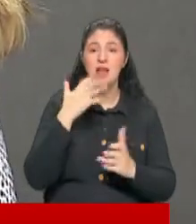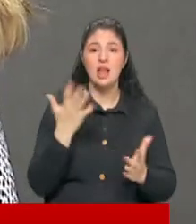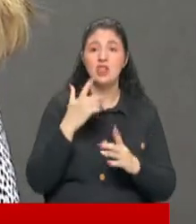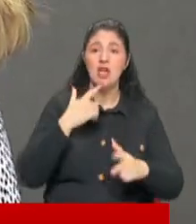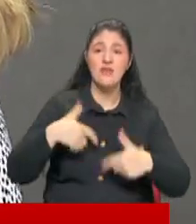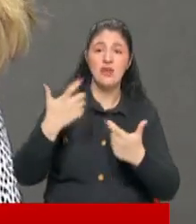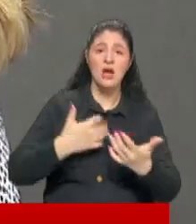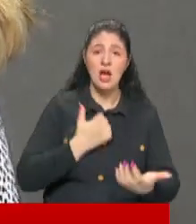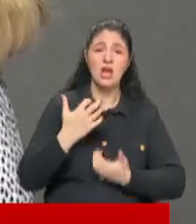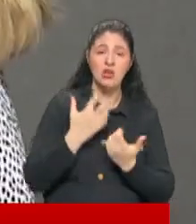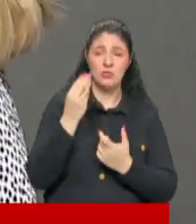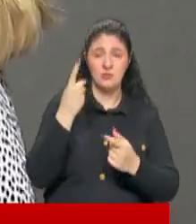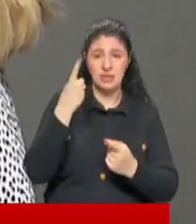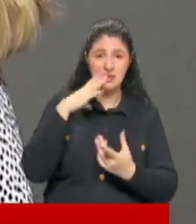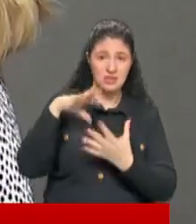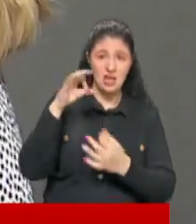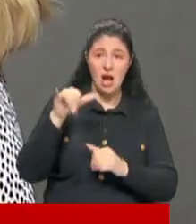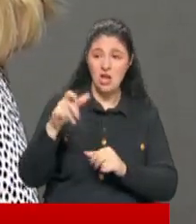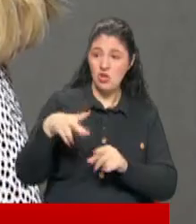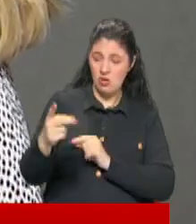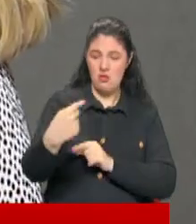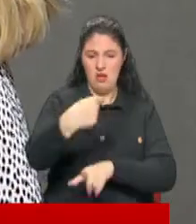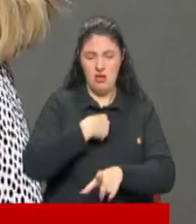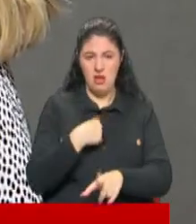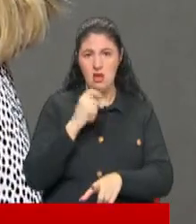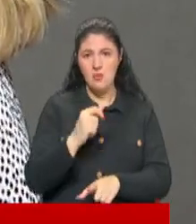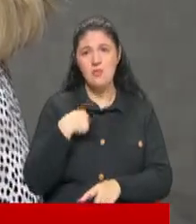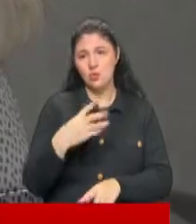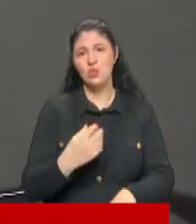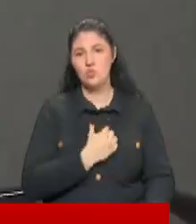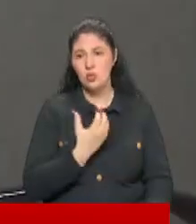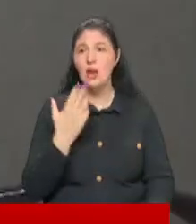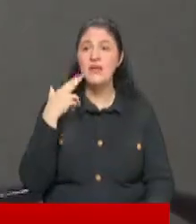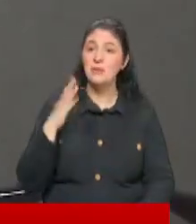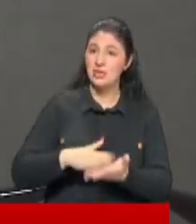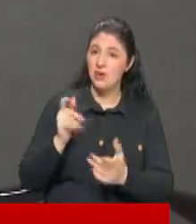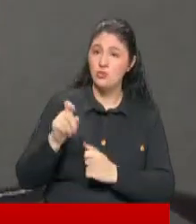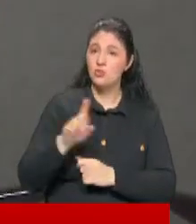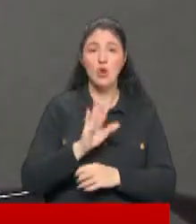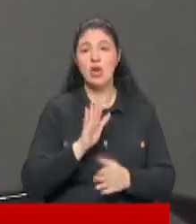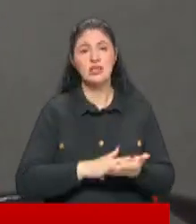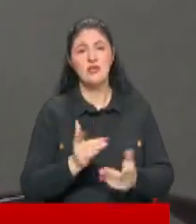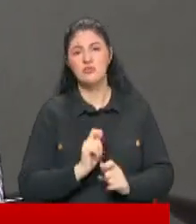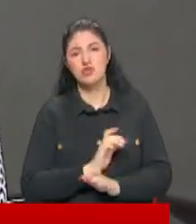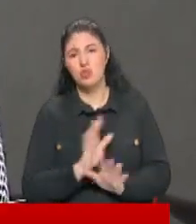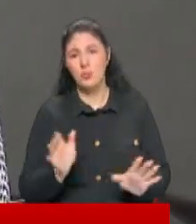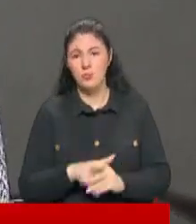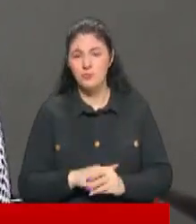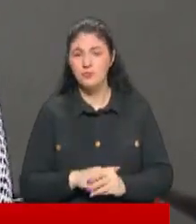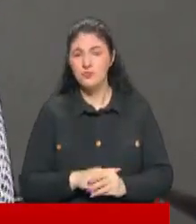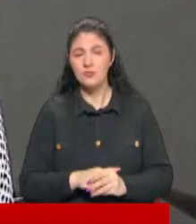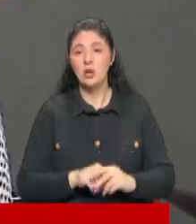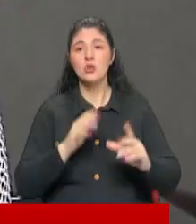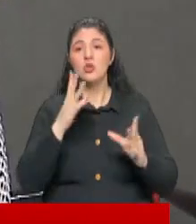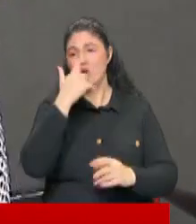iftiralarla boğuşmayı yöntem bana uygulanıyor ben buna da çok üzülüyorum Efendim istifa edecek misiniz Yok hayır istifa etmeyeceğim